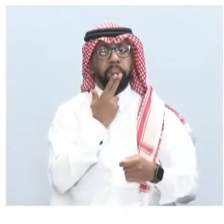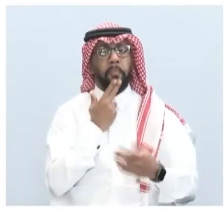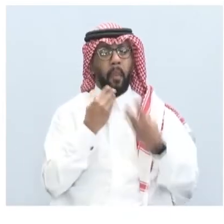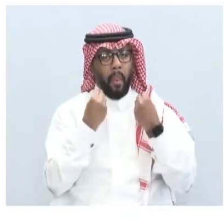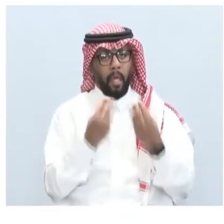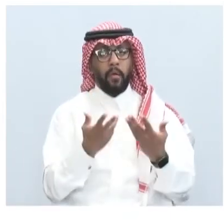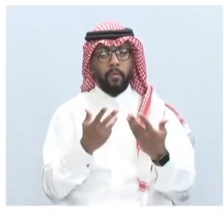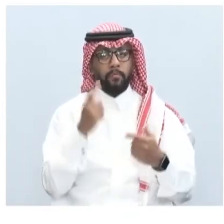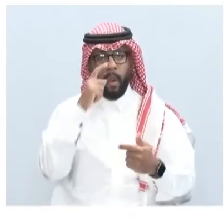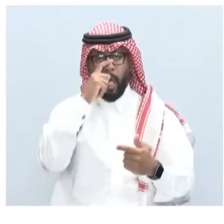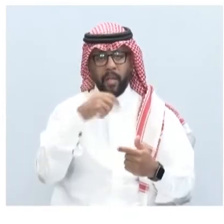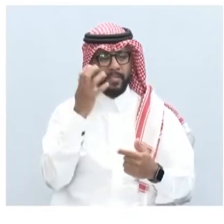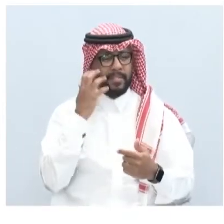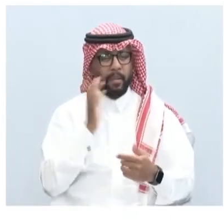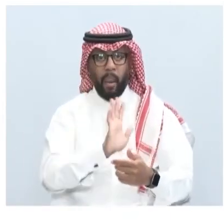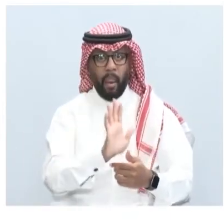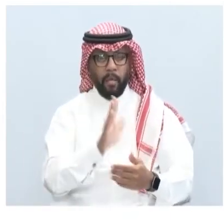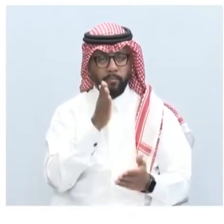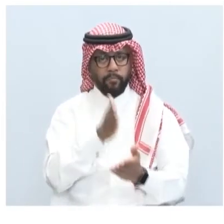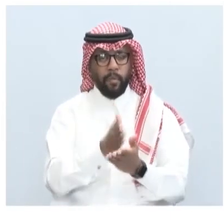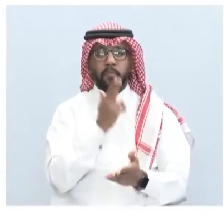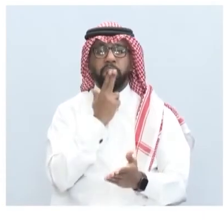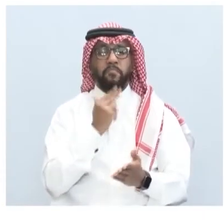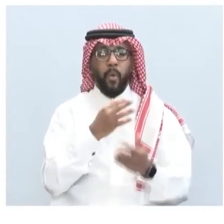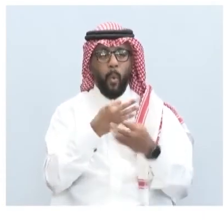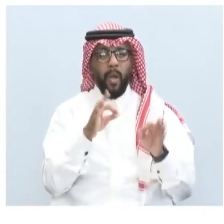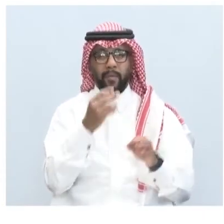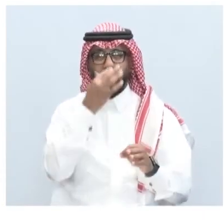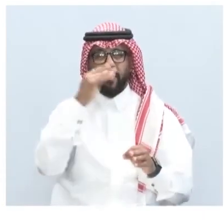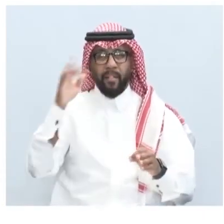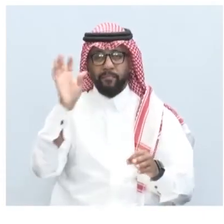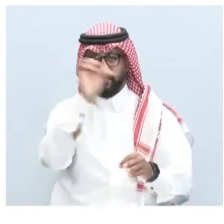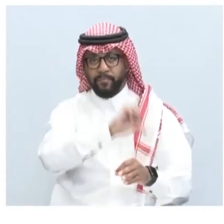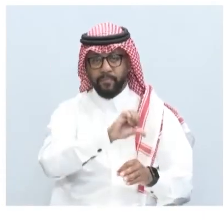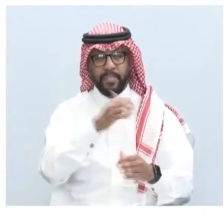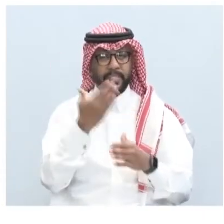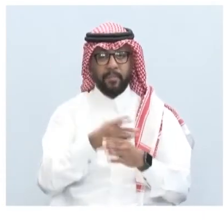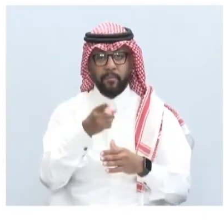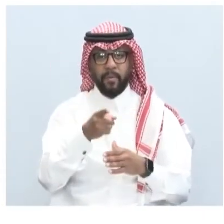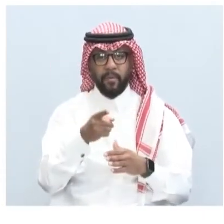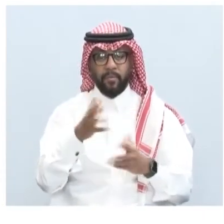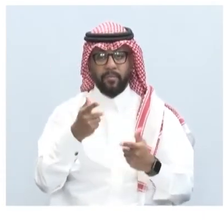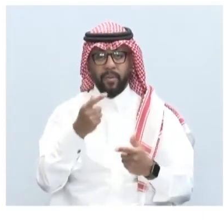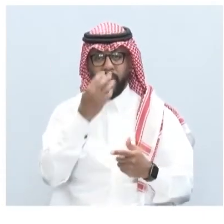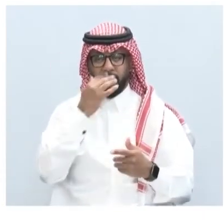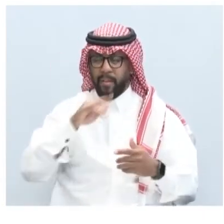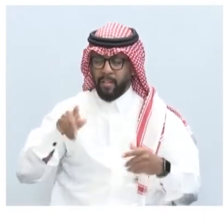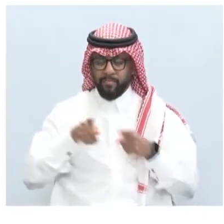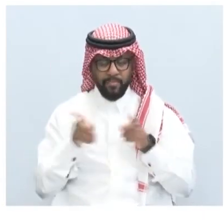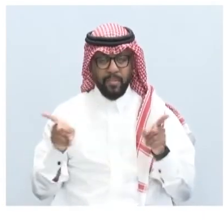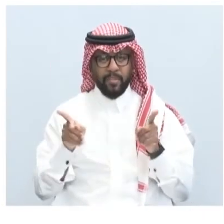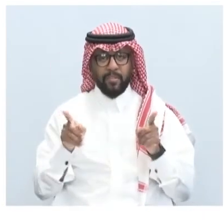واتاكد من خلوها من النجاسه والروائح الكريهه لان لا اؤذي بها